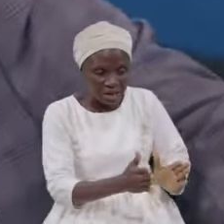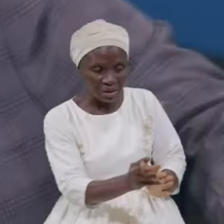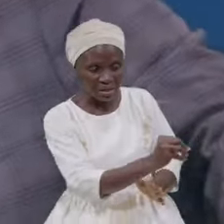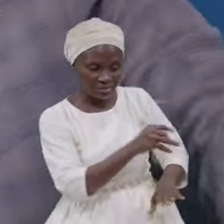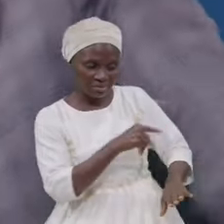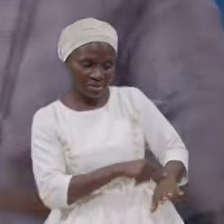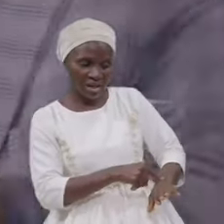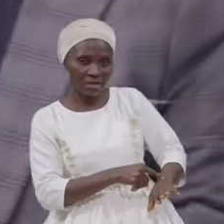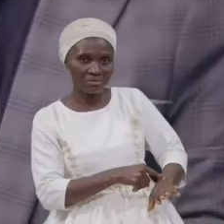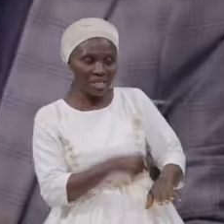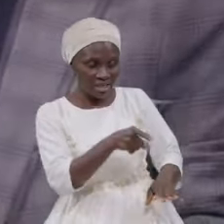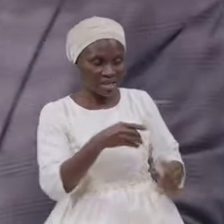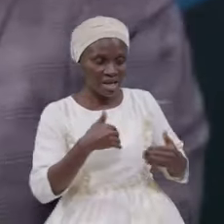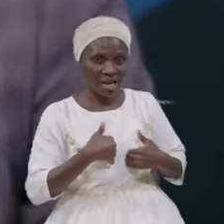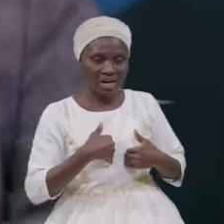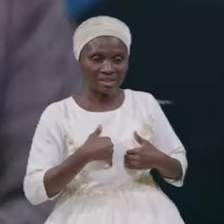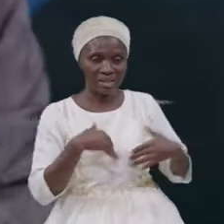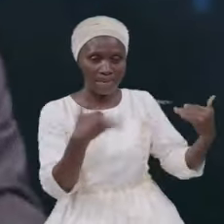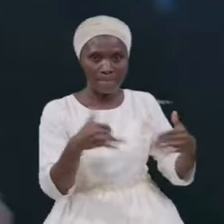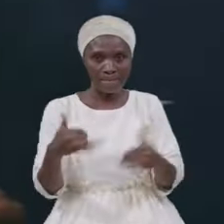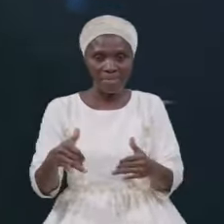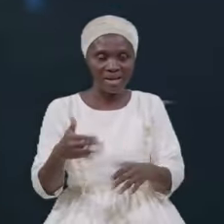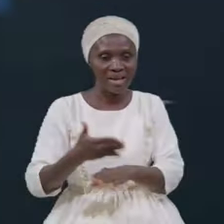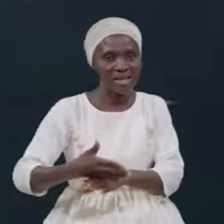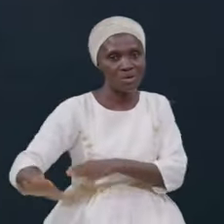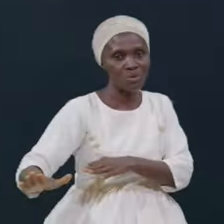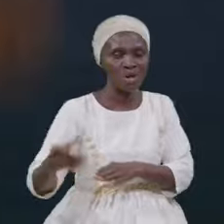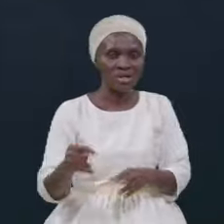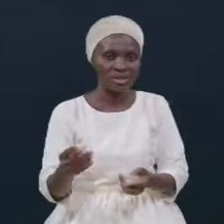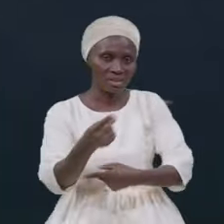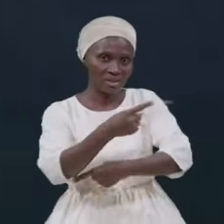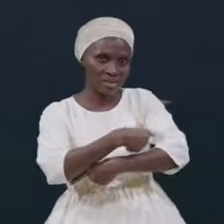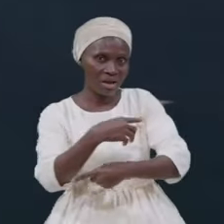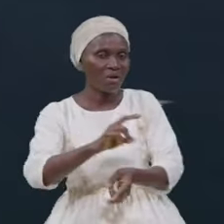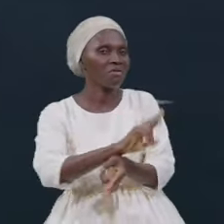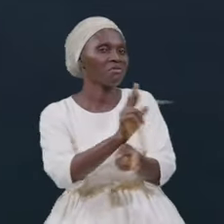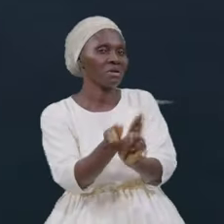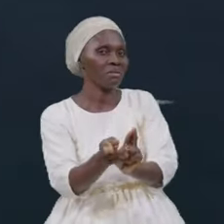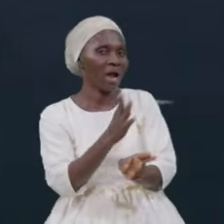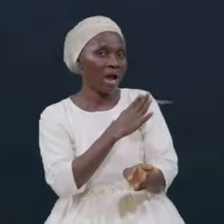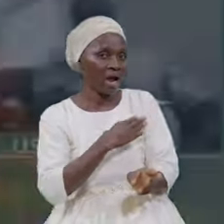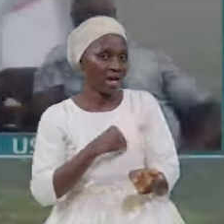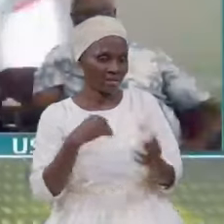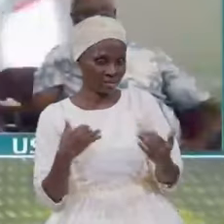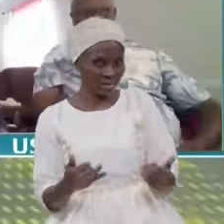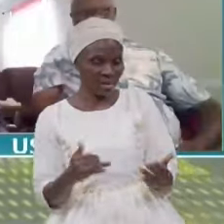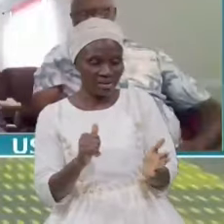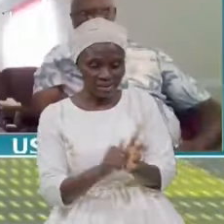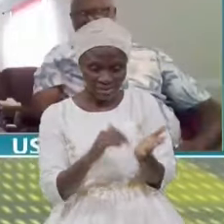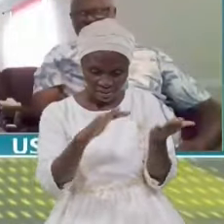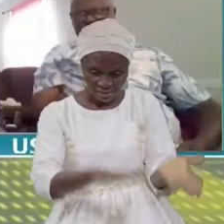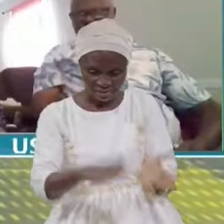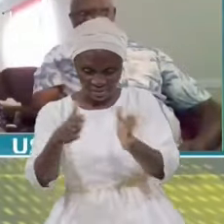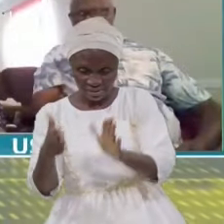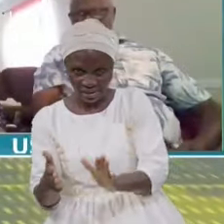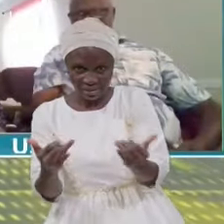jour de la repentance. Ainsi donc, cette mort est venue et l'a précipité dans